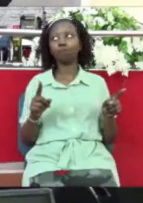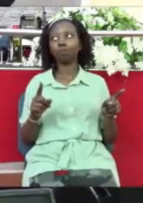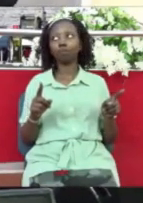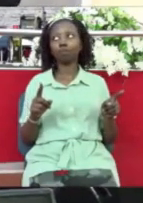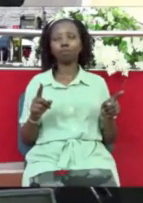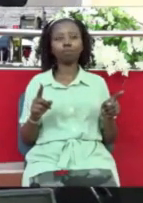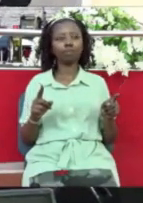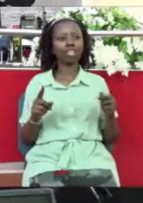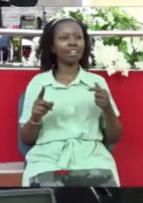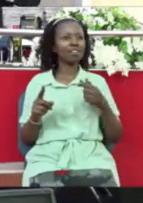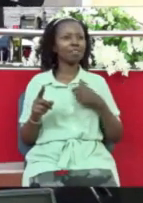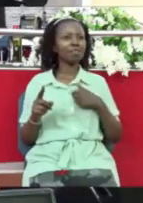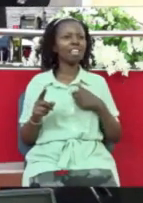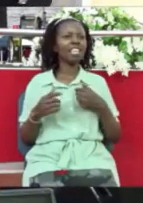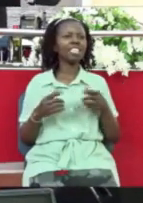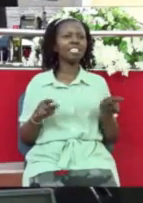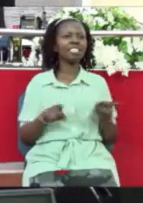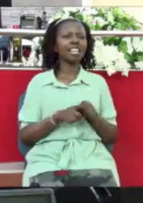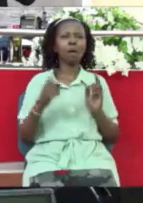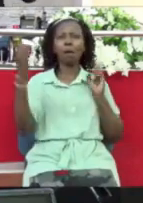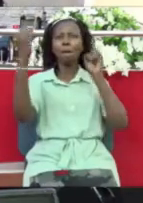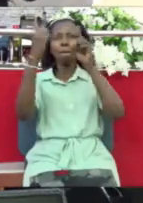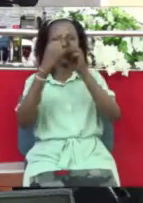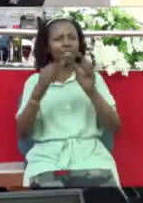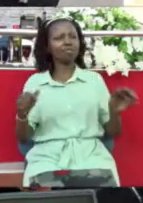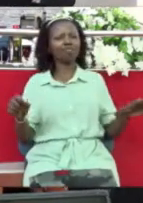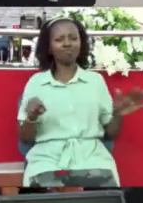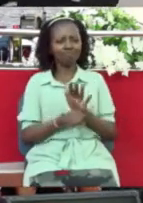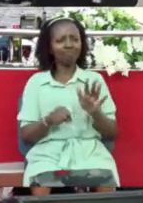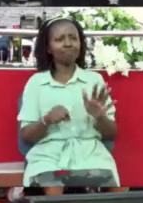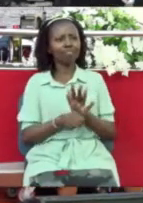was ambitious. Lakini mimi nilikuwa wa kupenda pesa sana.